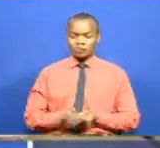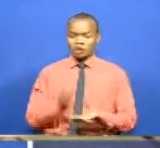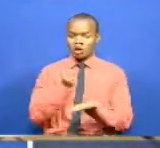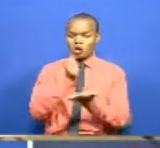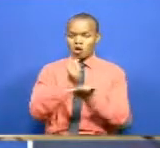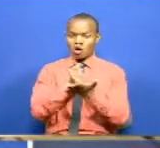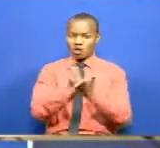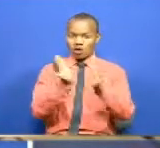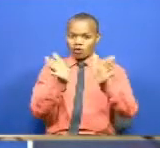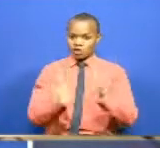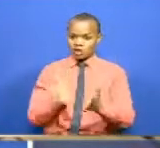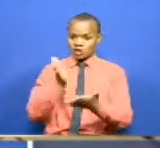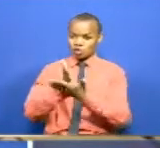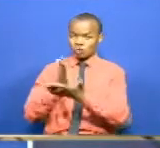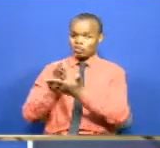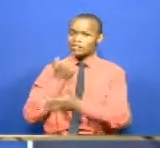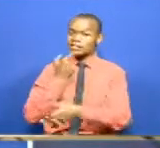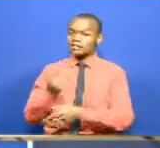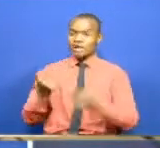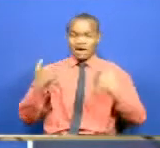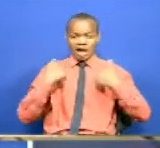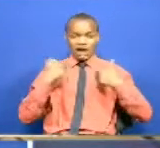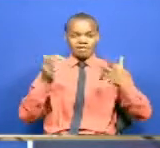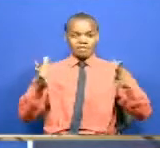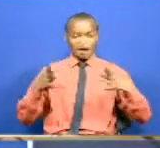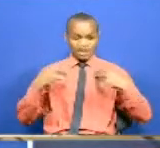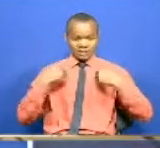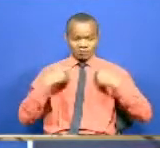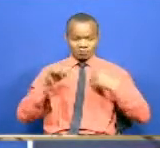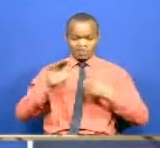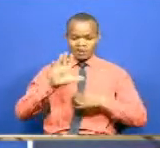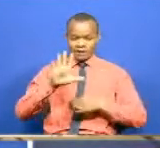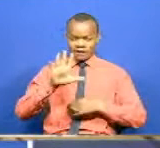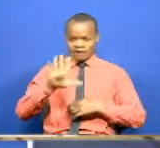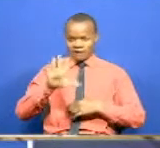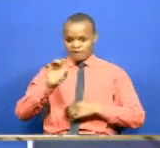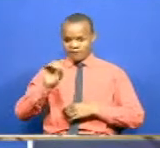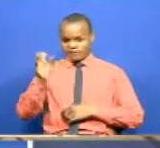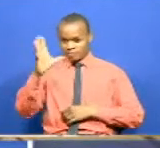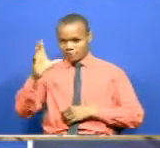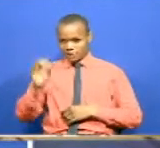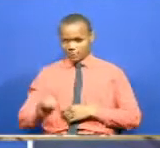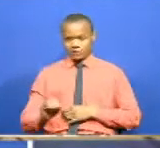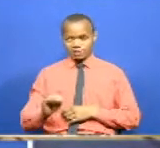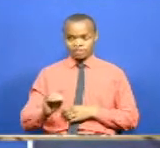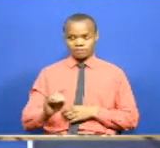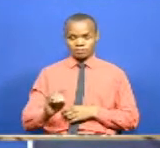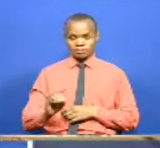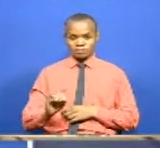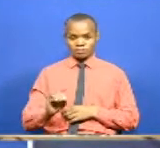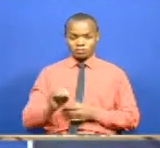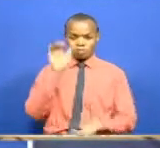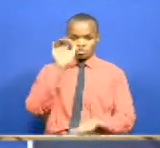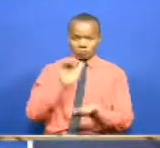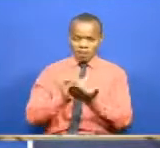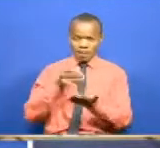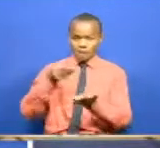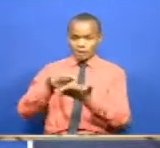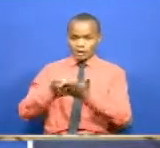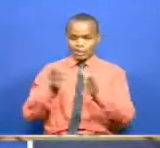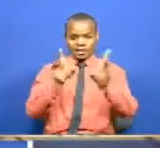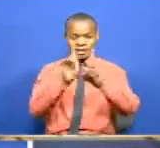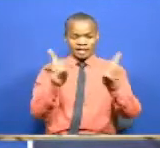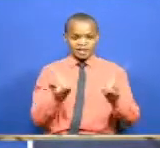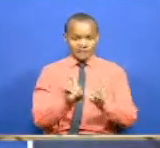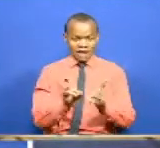have accepted to load up from 50% of the cost of the desk. And there comes the danger